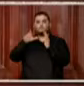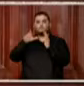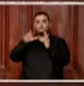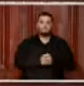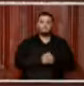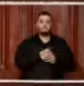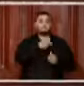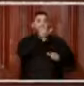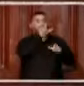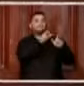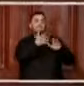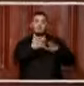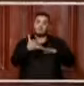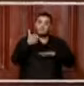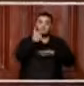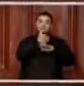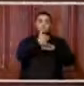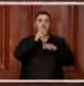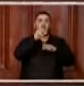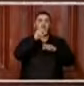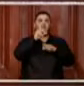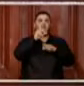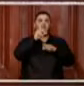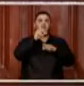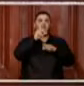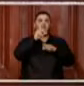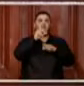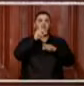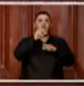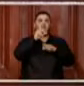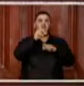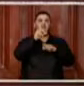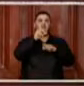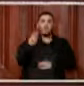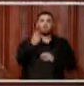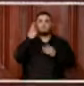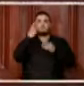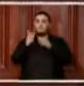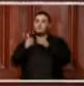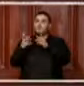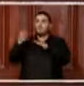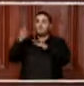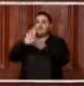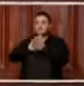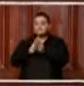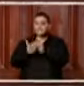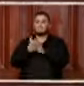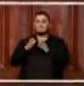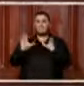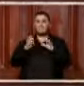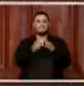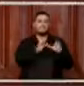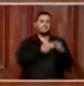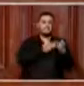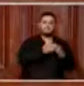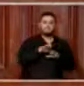السادة والسيدات ممثلي الهيئات الوطنية والأحزاب السياسية،